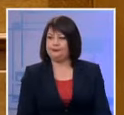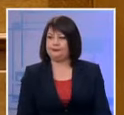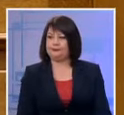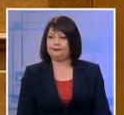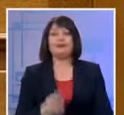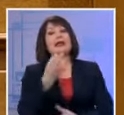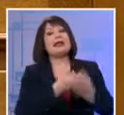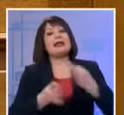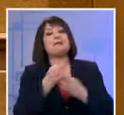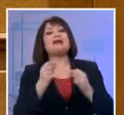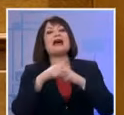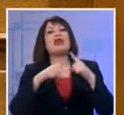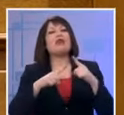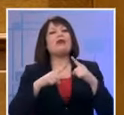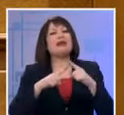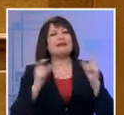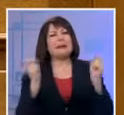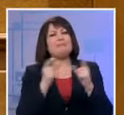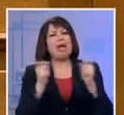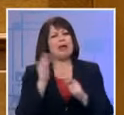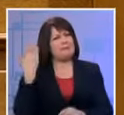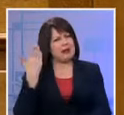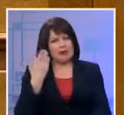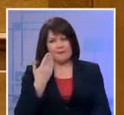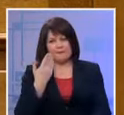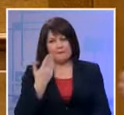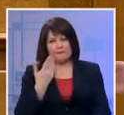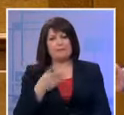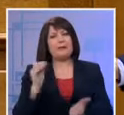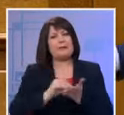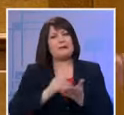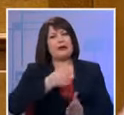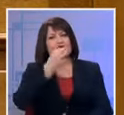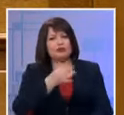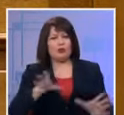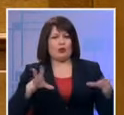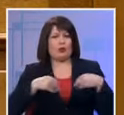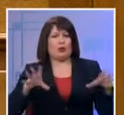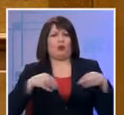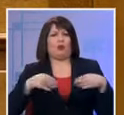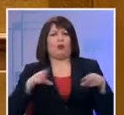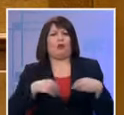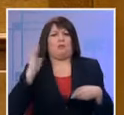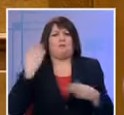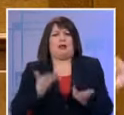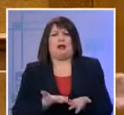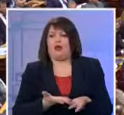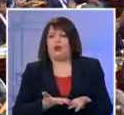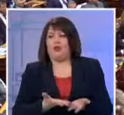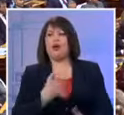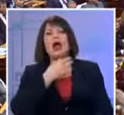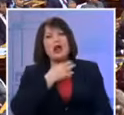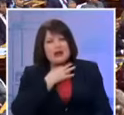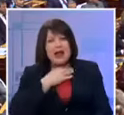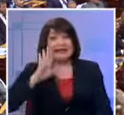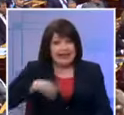Μιλήσατε ακόμα για το email Χαρδούβελη. Πρώτα απ' όλα, το επαναλαμβάνω, έχετε σχεδόν αποδεχτεί τα πάντα από εκείνο το email. Και την ανάγκη να κλείσει